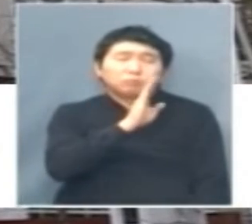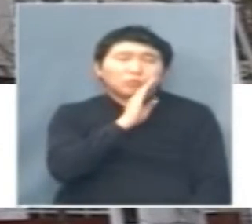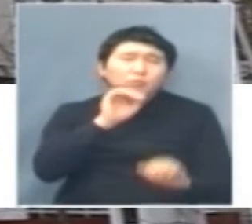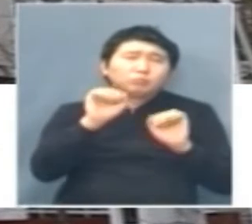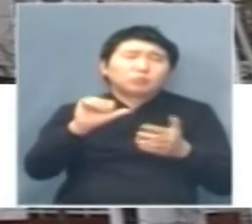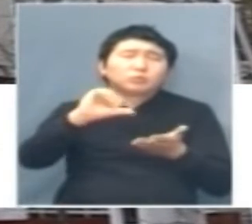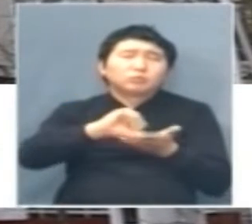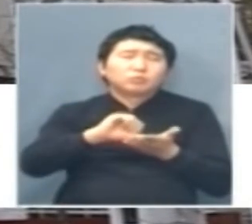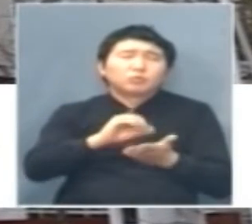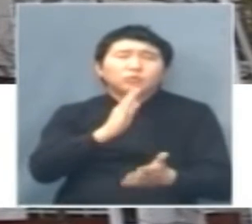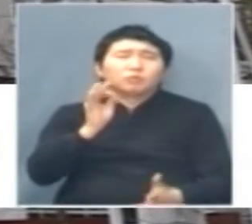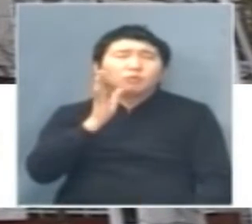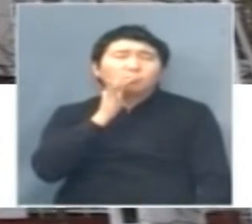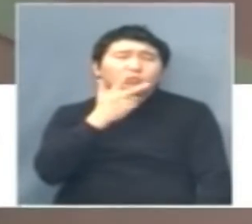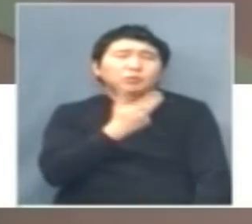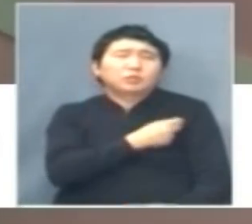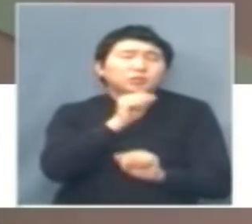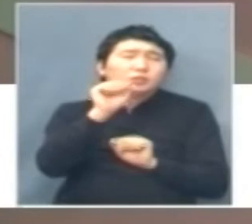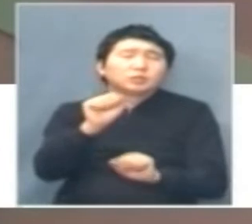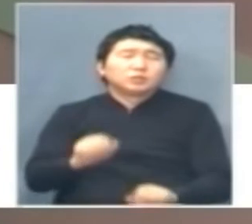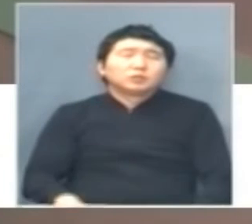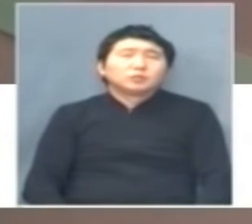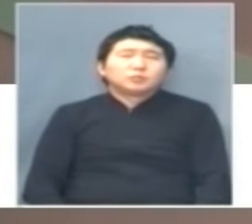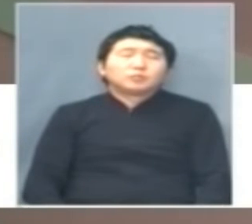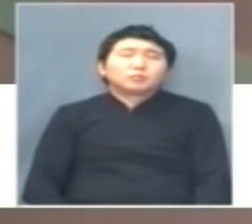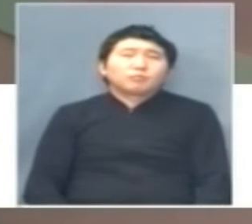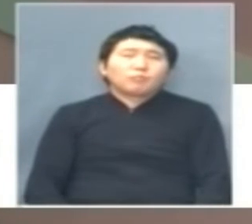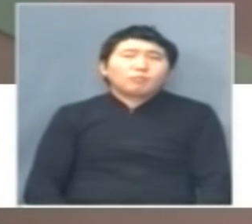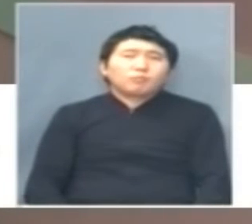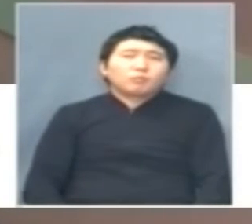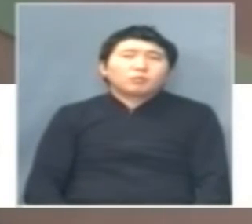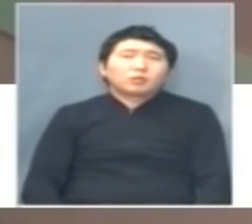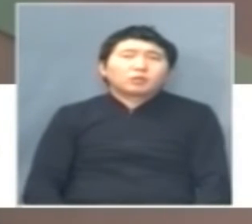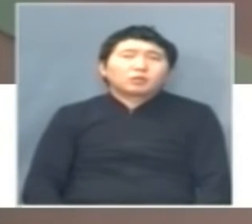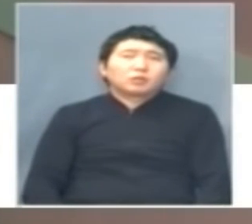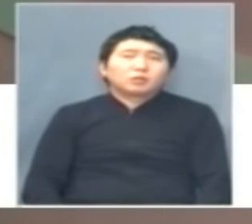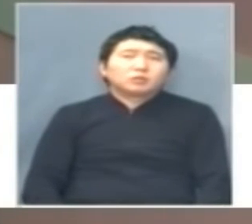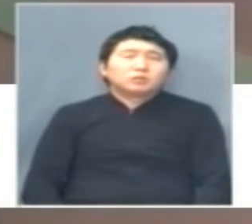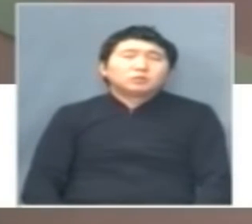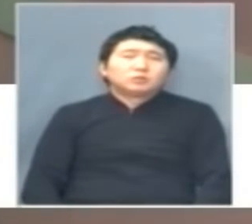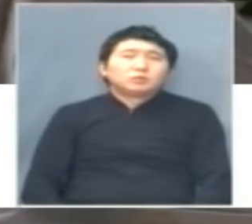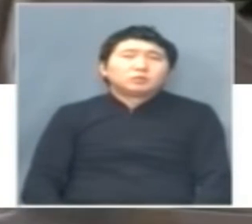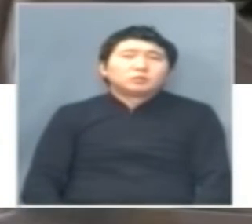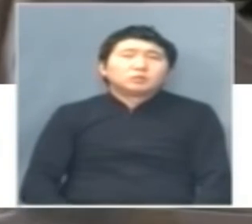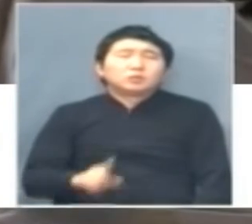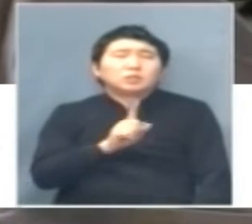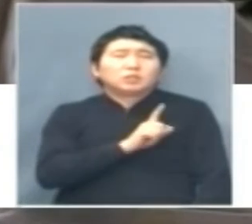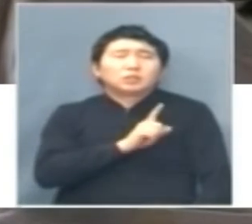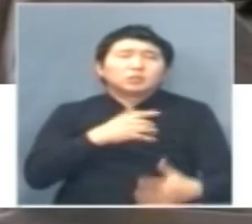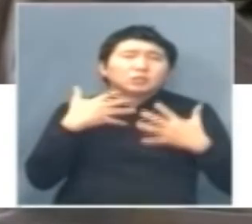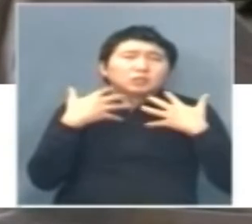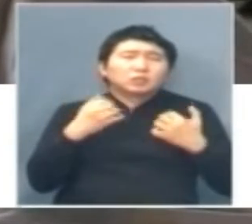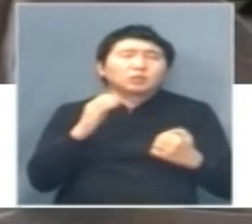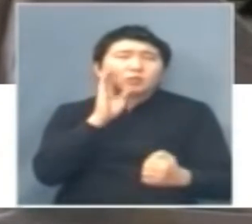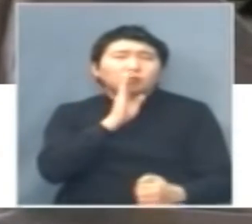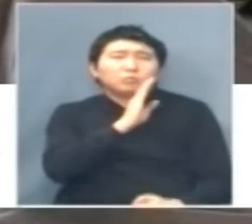в ходе пресс-конференции опровергли слухи, согласно которым беременных без прививки могли не пустить в роддом. Охрана здоровья матери и ребенка для